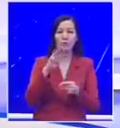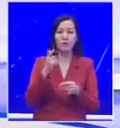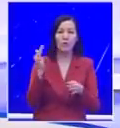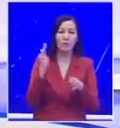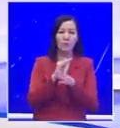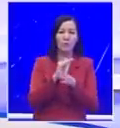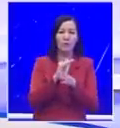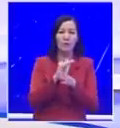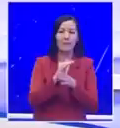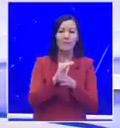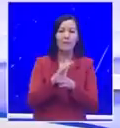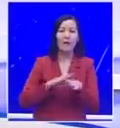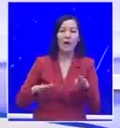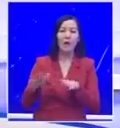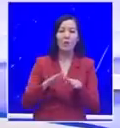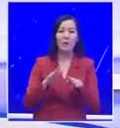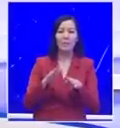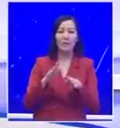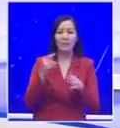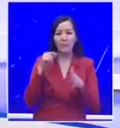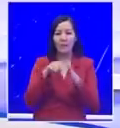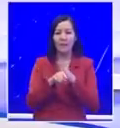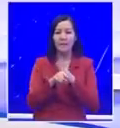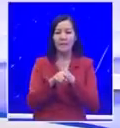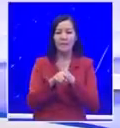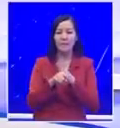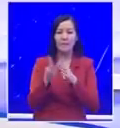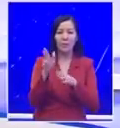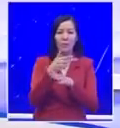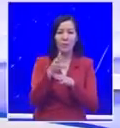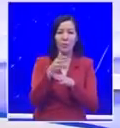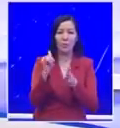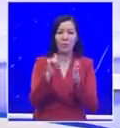қосылады. Есесіне аула мен подъездер тыныш әрі қауіпсіз болады.